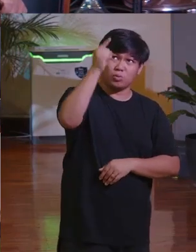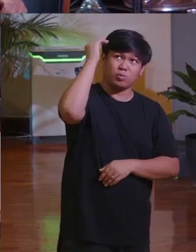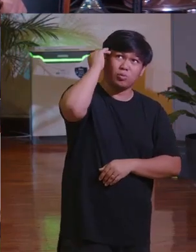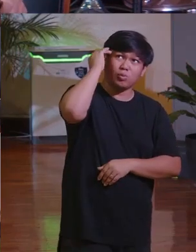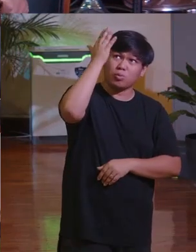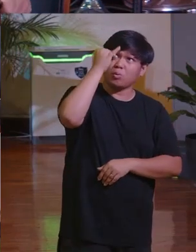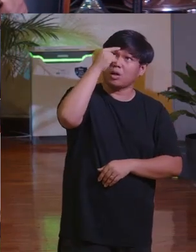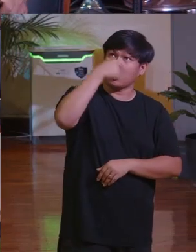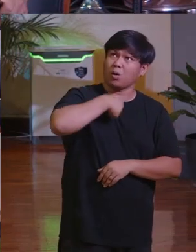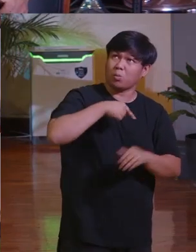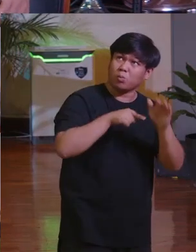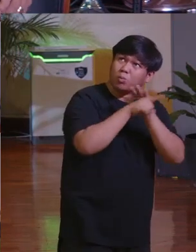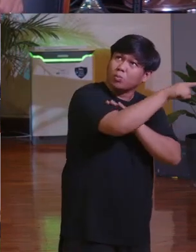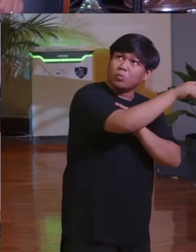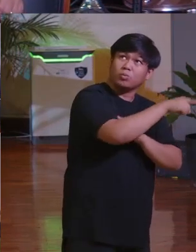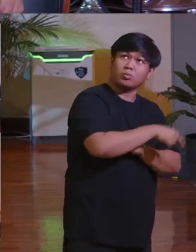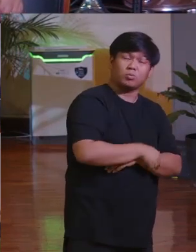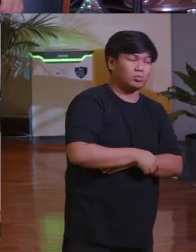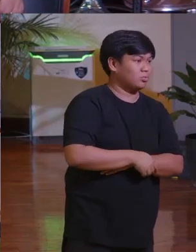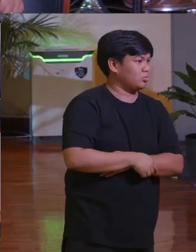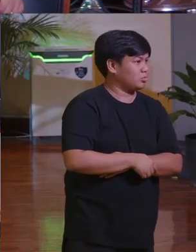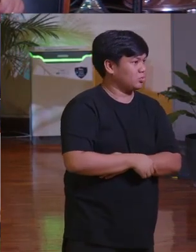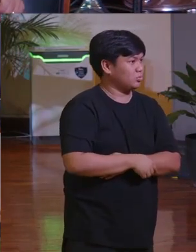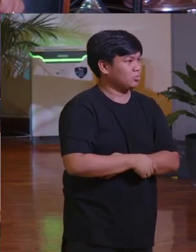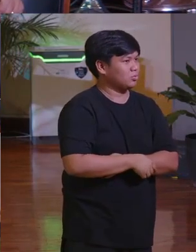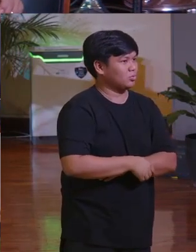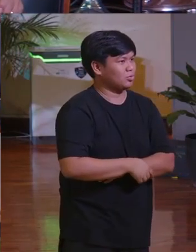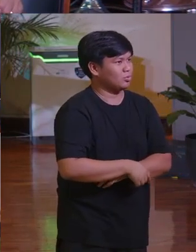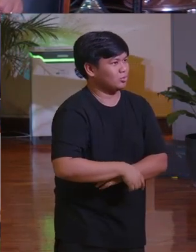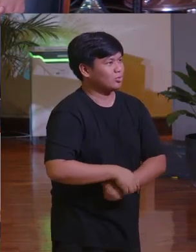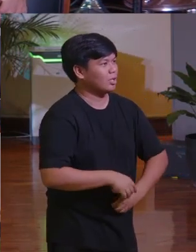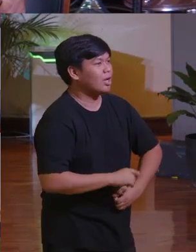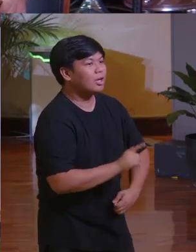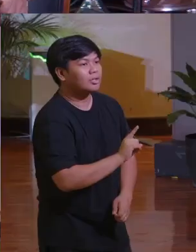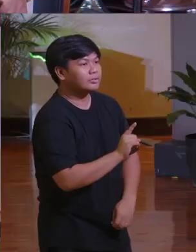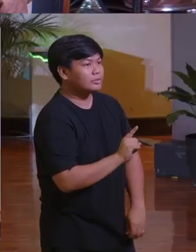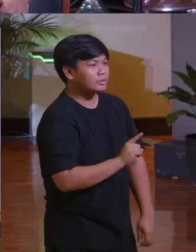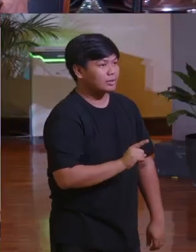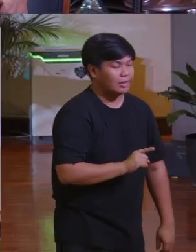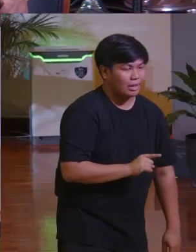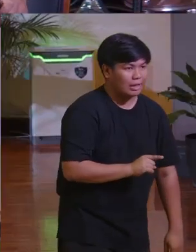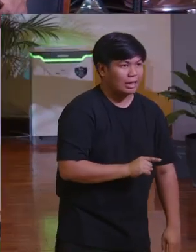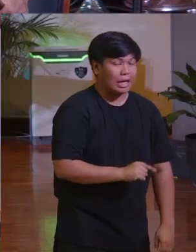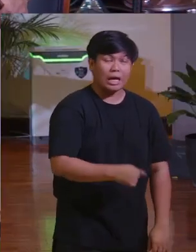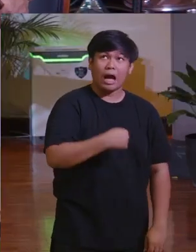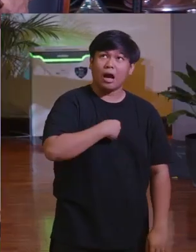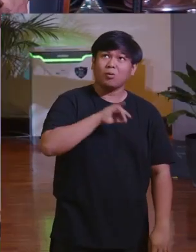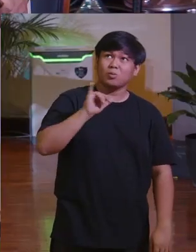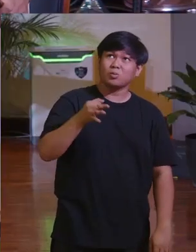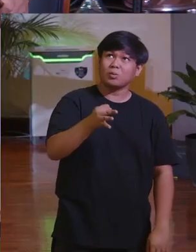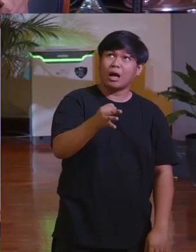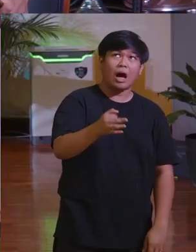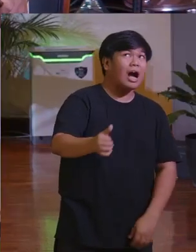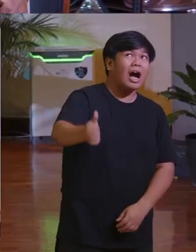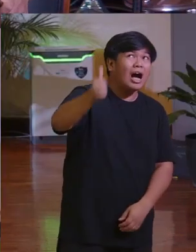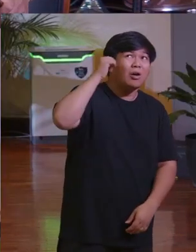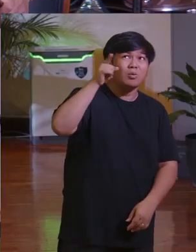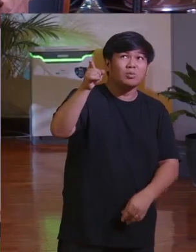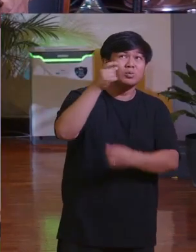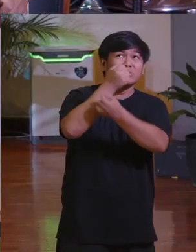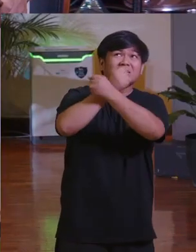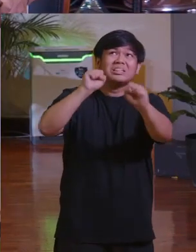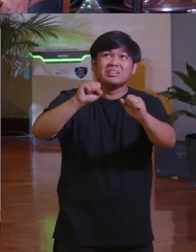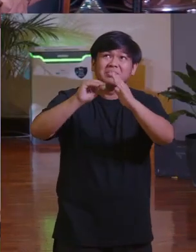ako lumayo sa iyo at nagpunta sa Tarshish? Ayaw kong maligtas ang Nineveh.